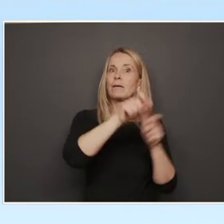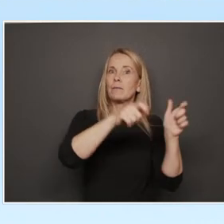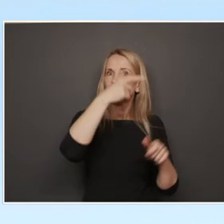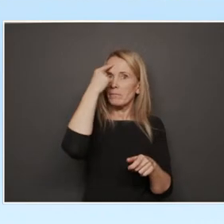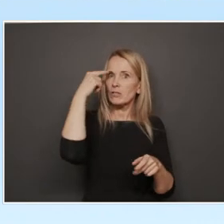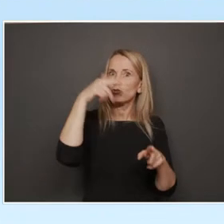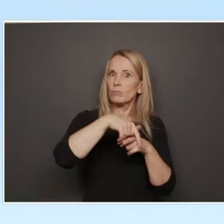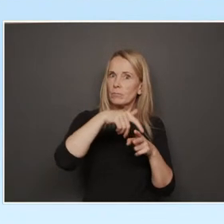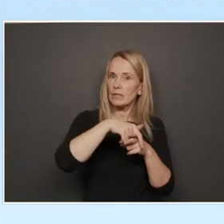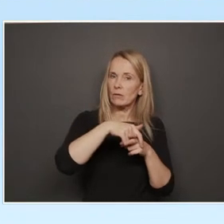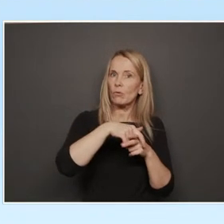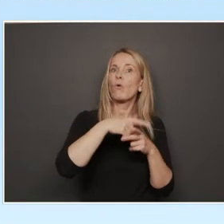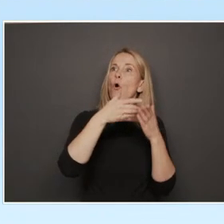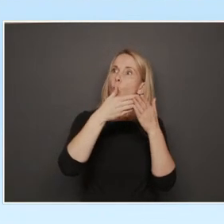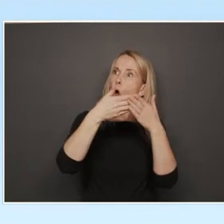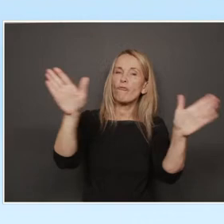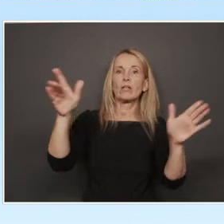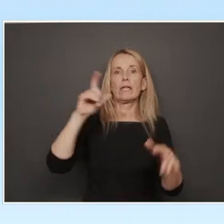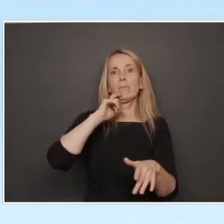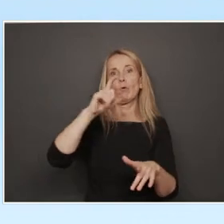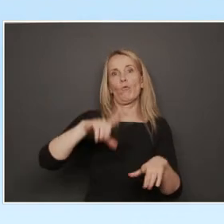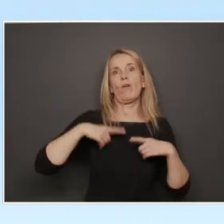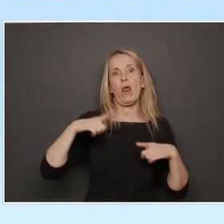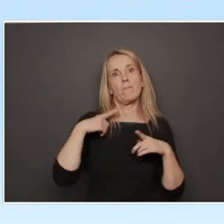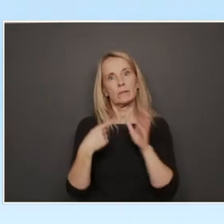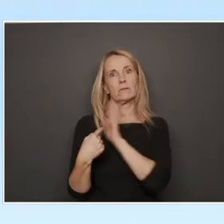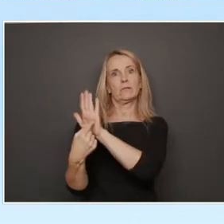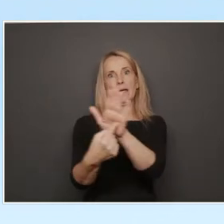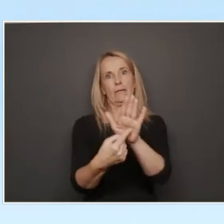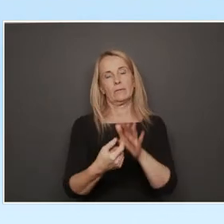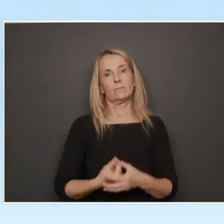im öffentlichen, beruflichen Leben sichtbar zu machen.